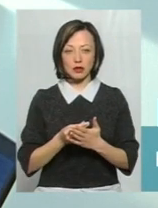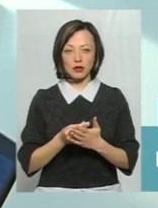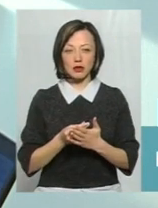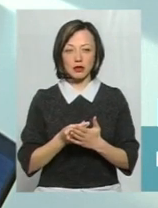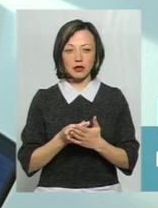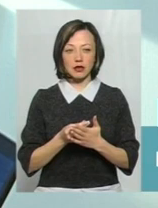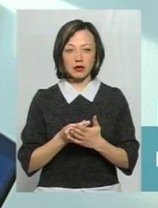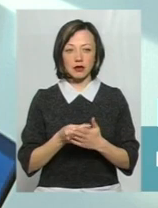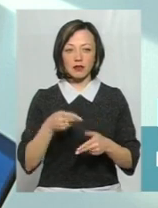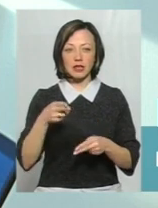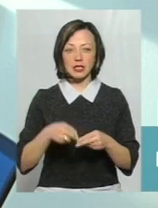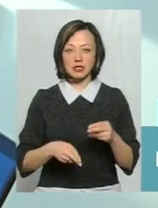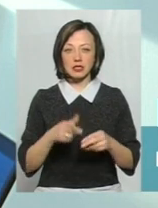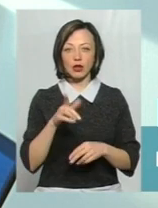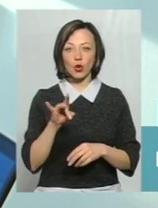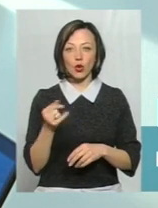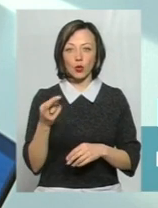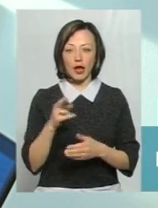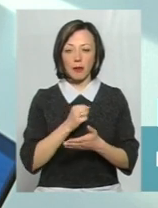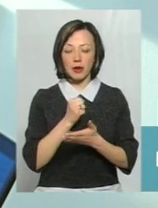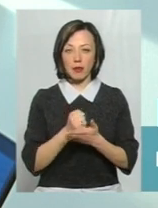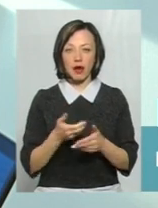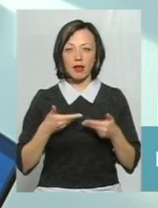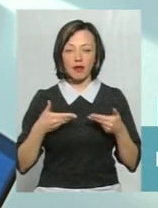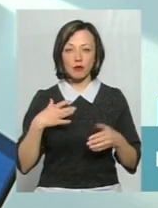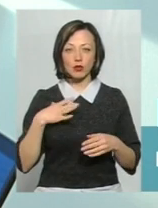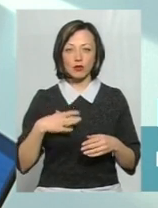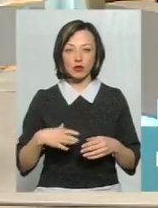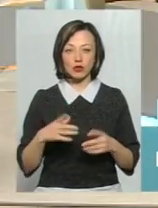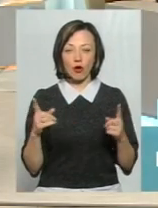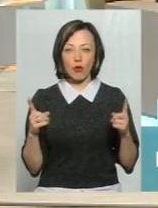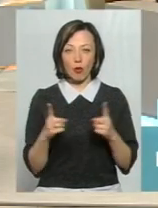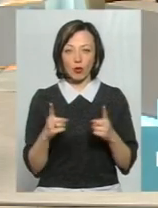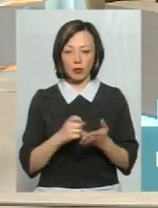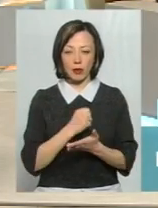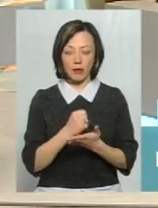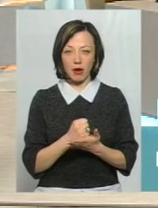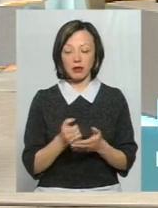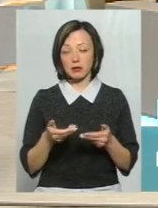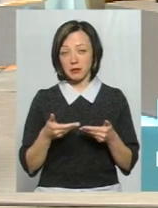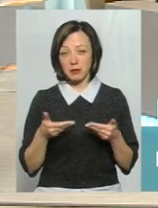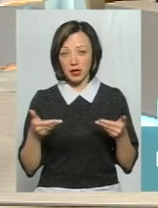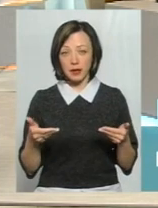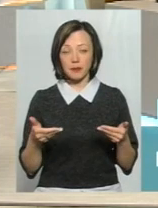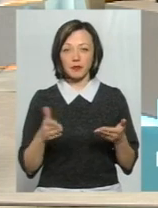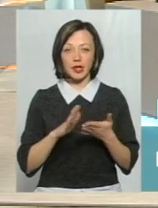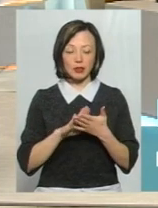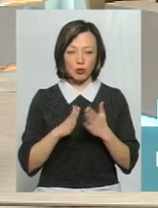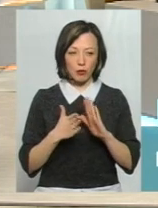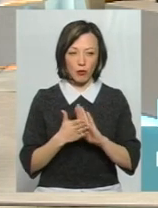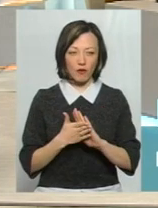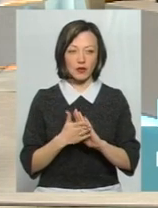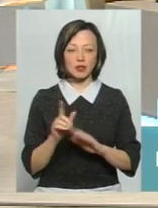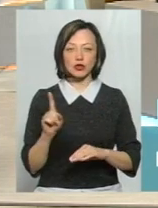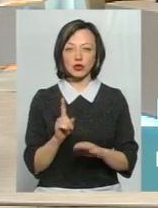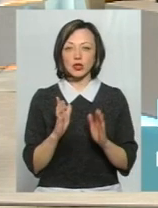правило, в кінці грудня приймає, і нам довелося дуже коротко приймати. Ми домовилися,